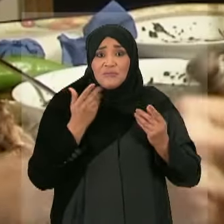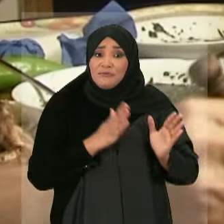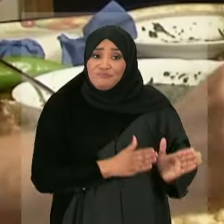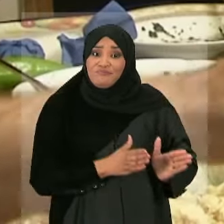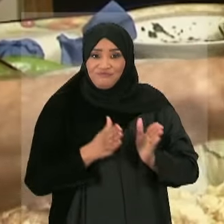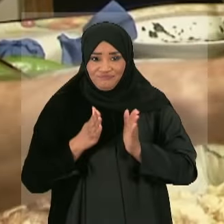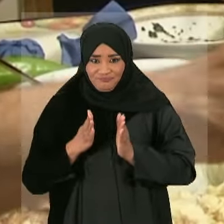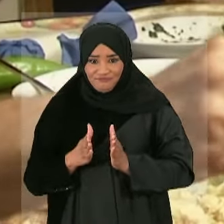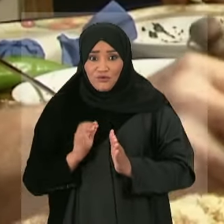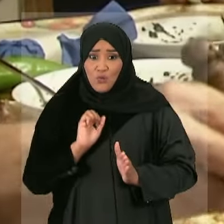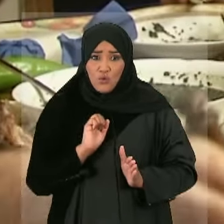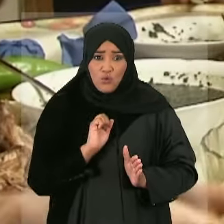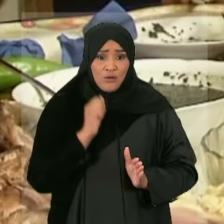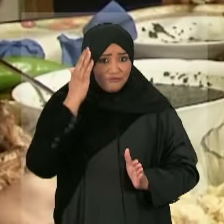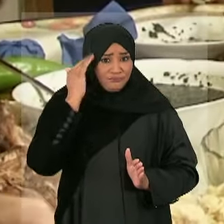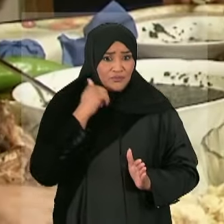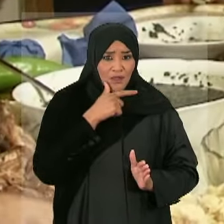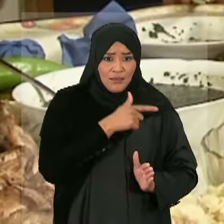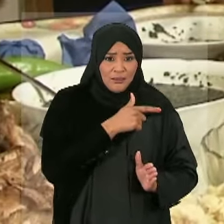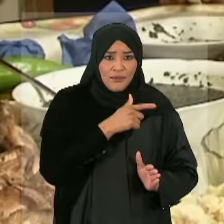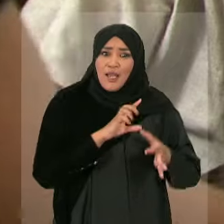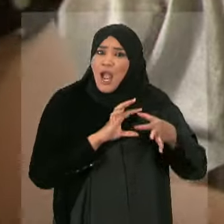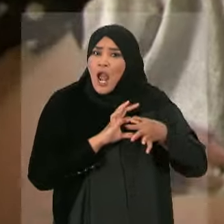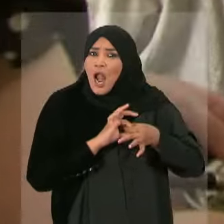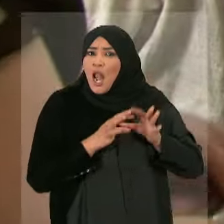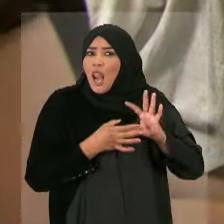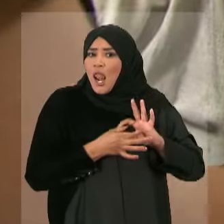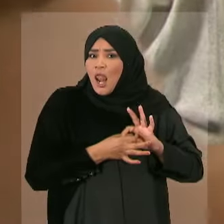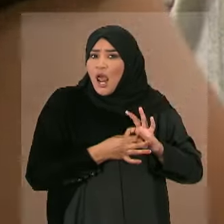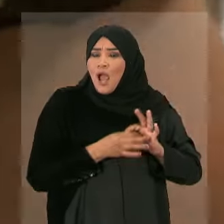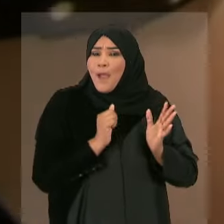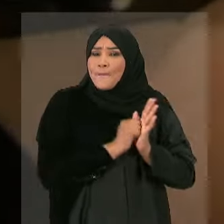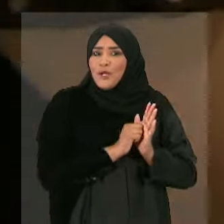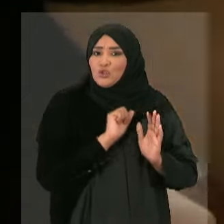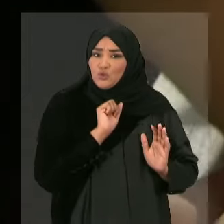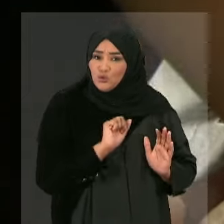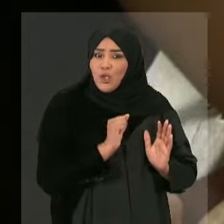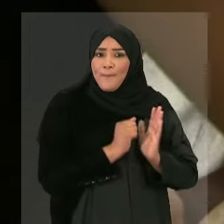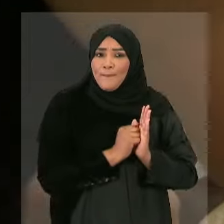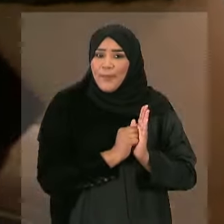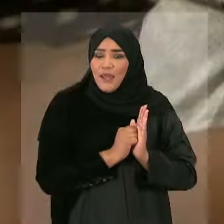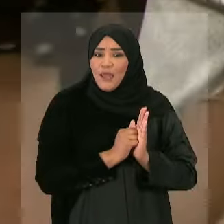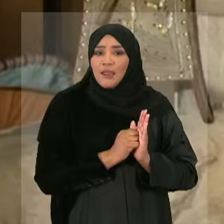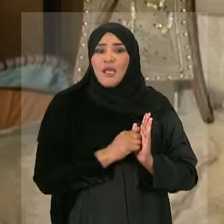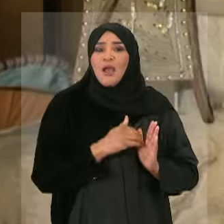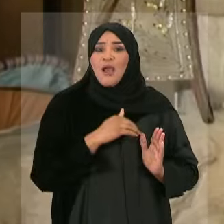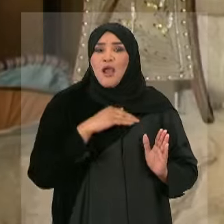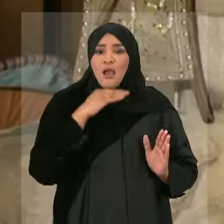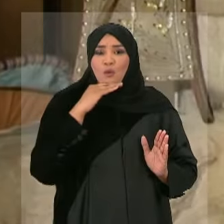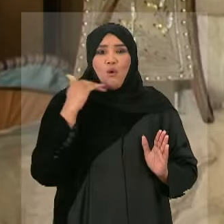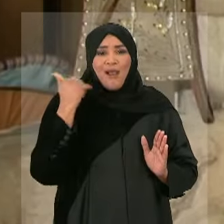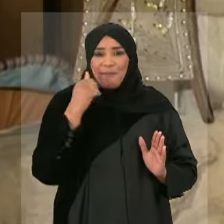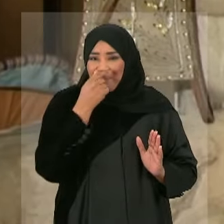وبين بيت دار أبو عرب علاقة جداً مميزة، علاقة رائعة راقية جداً. مش كونهن